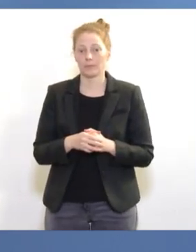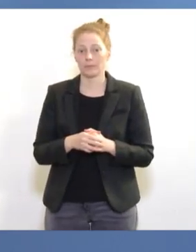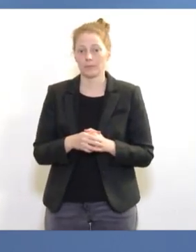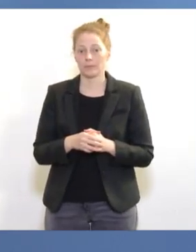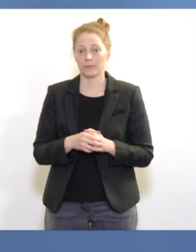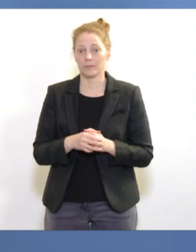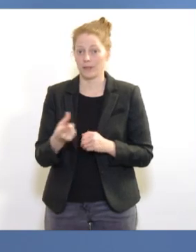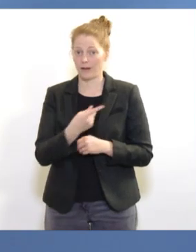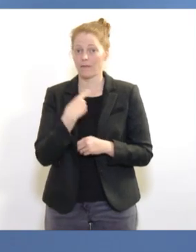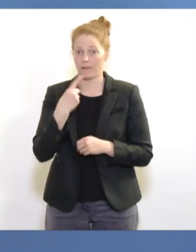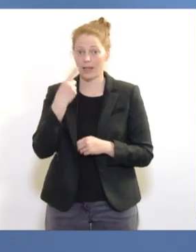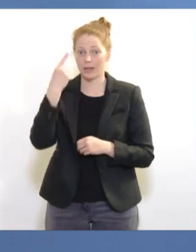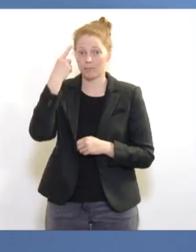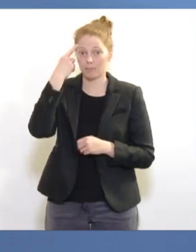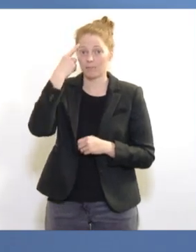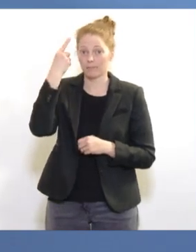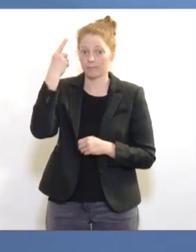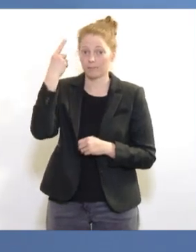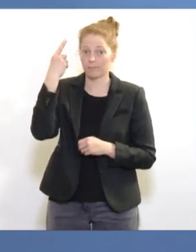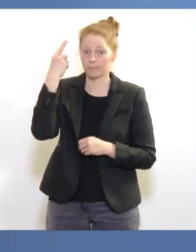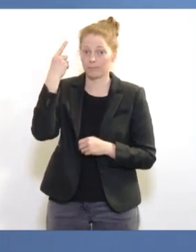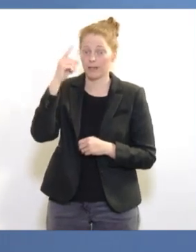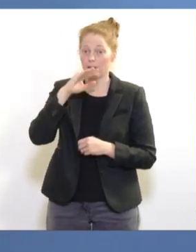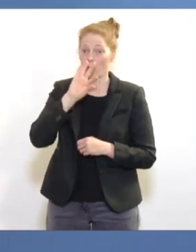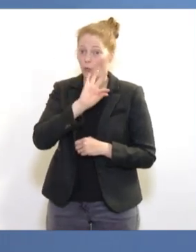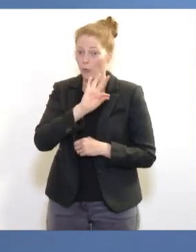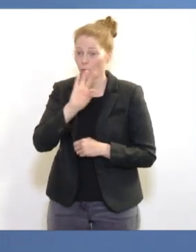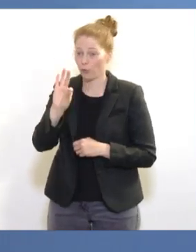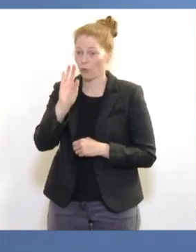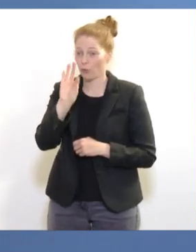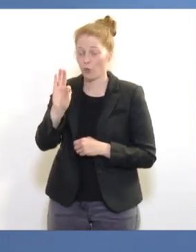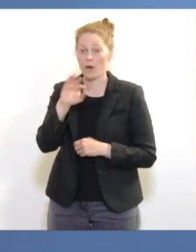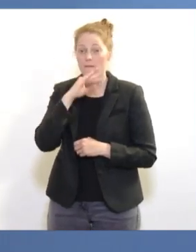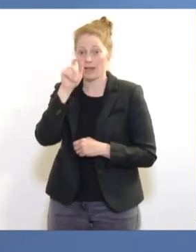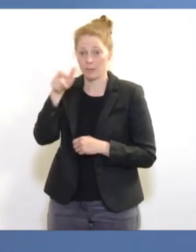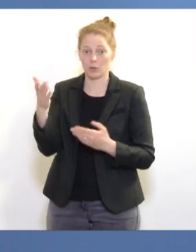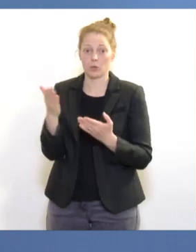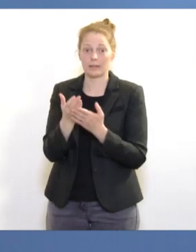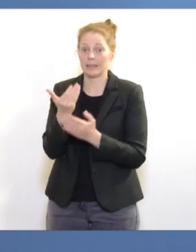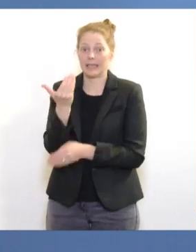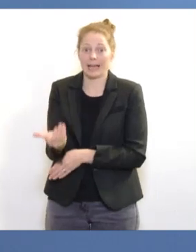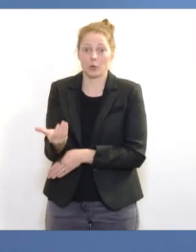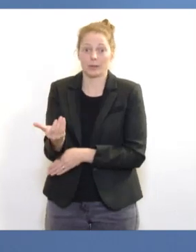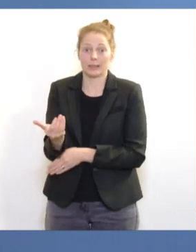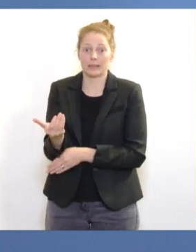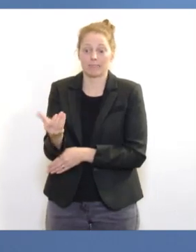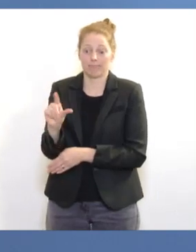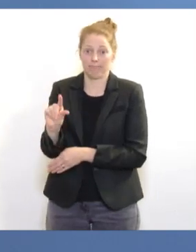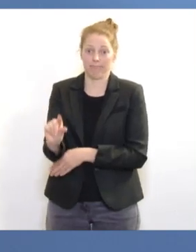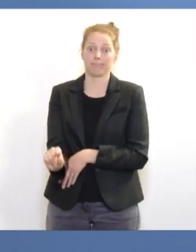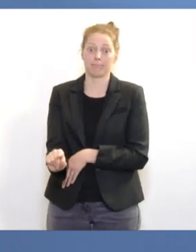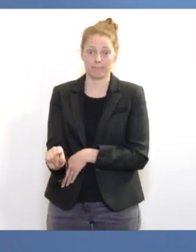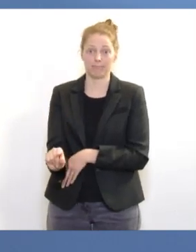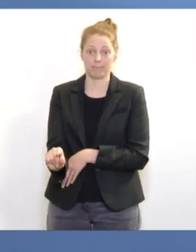Wir sind uns bewusst, dass das für ganz viele Leute heißt, dass es herrühen Abkommensverlust müssen zur